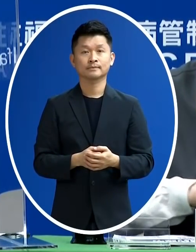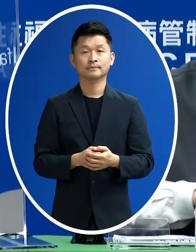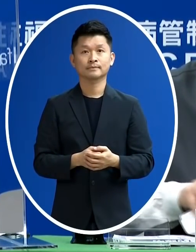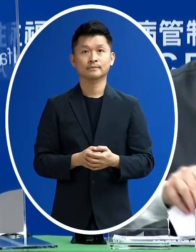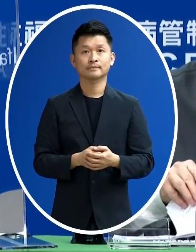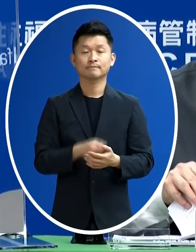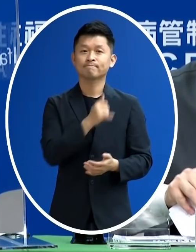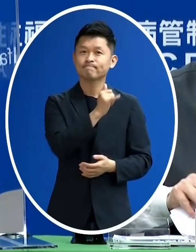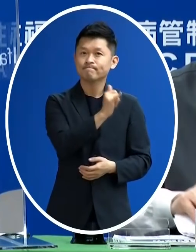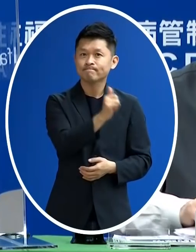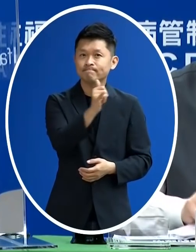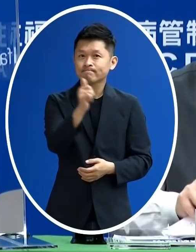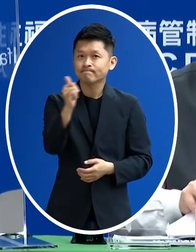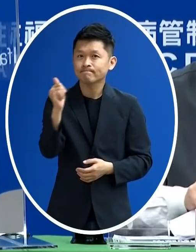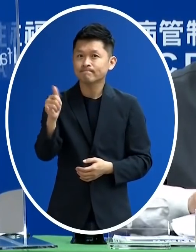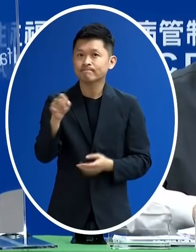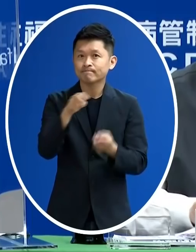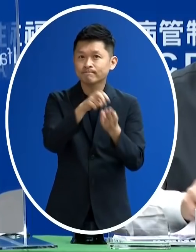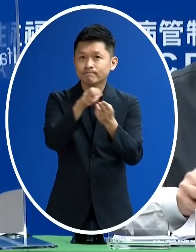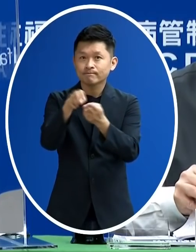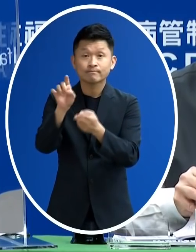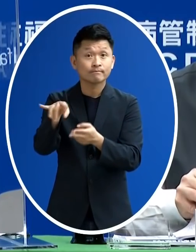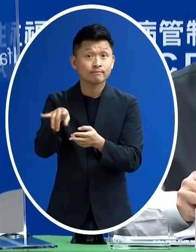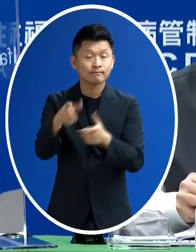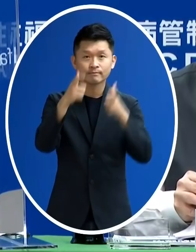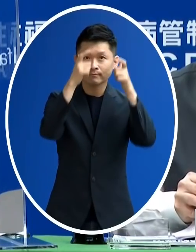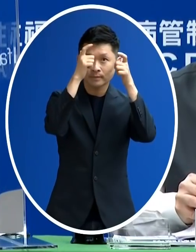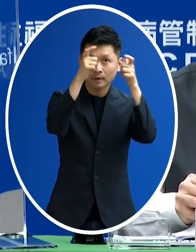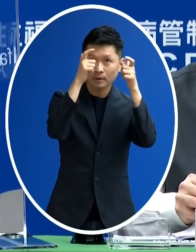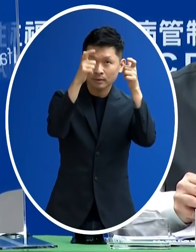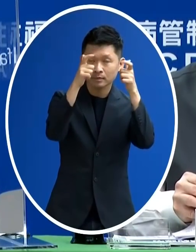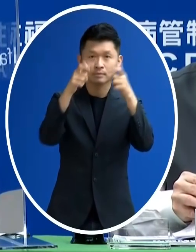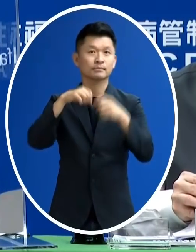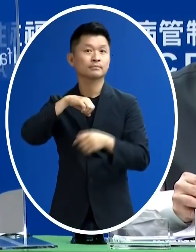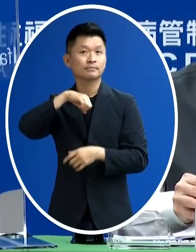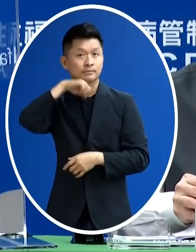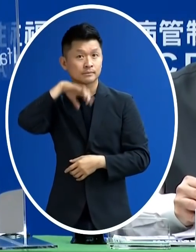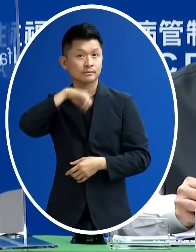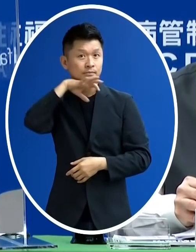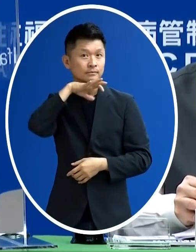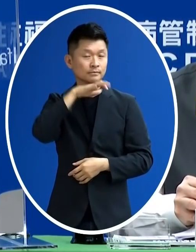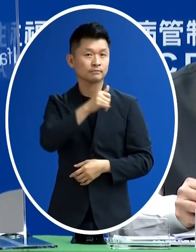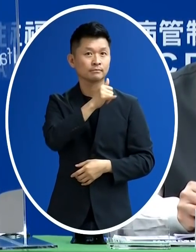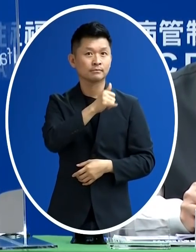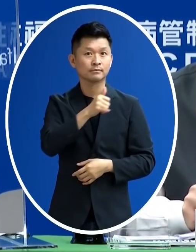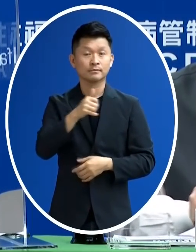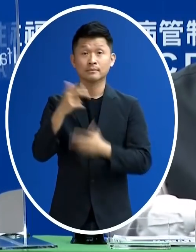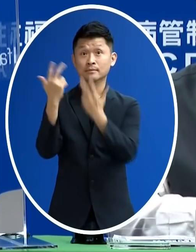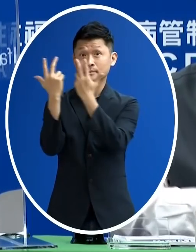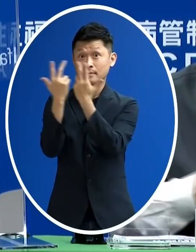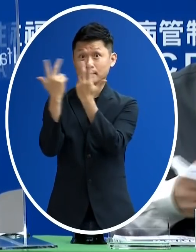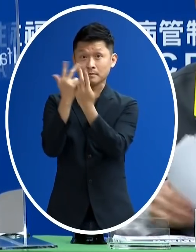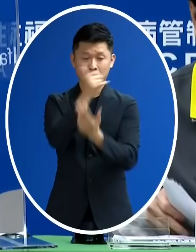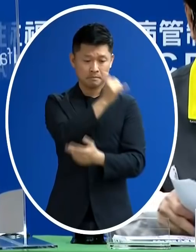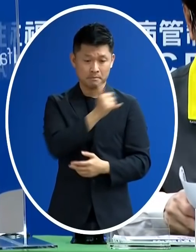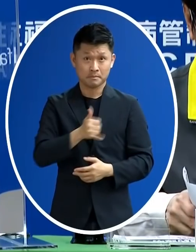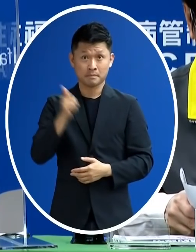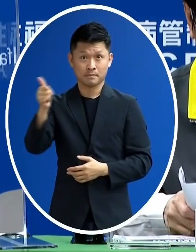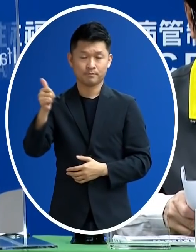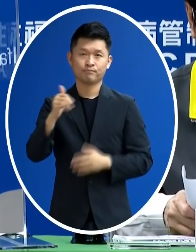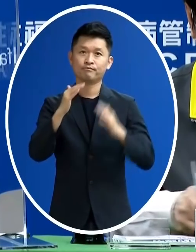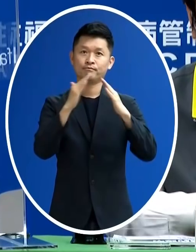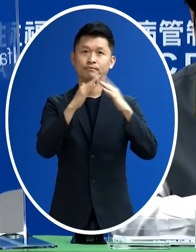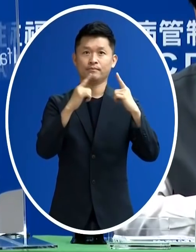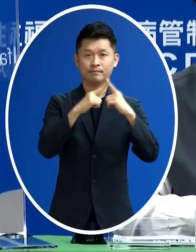它的足迹哈，大概有高雄，有屏东，哈，那有新北。那这是一家